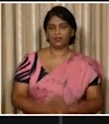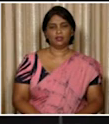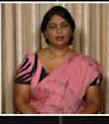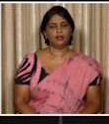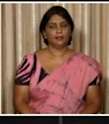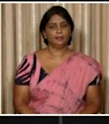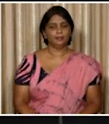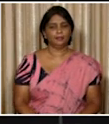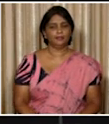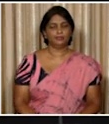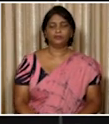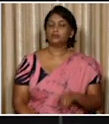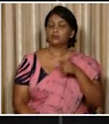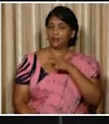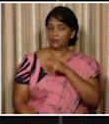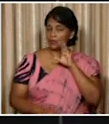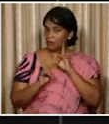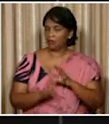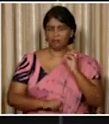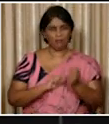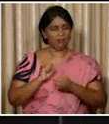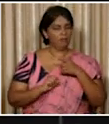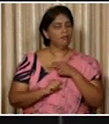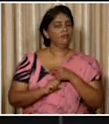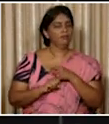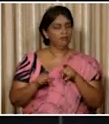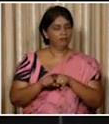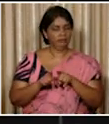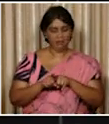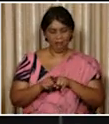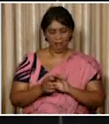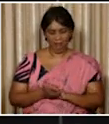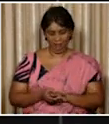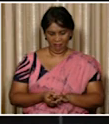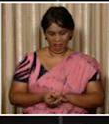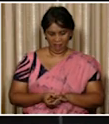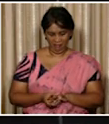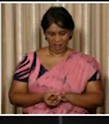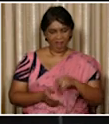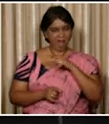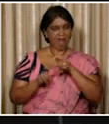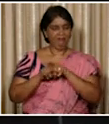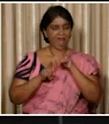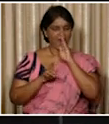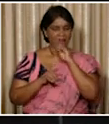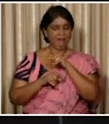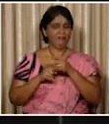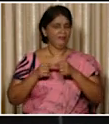வைத்தியசாலைக்கு சிறு சேதங்கள் ஏற்பட்டிருக்கக்கூடும். ஆனால் இன்று 11 நாட்களாக அம்பாறை மாவட்டத்தினுடைய